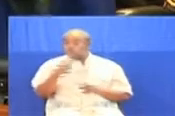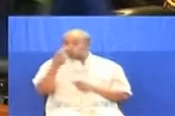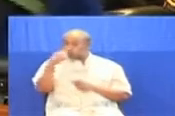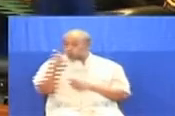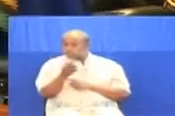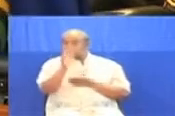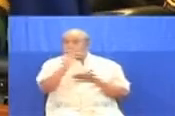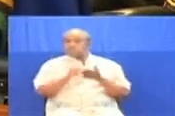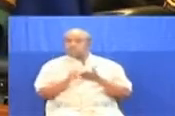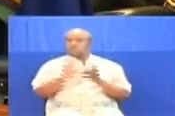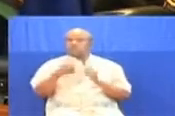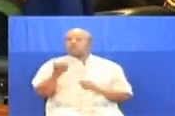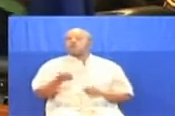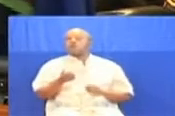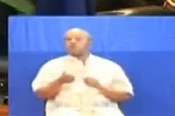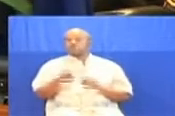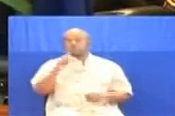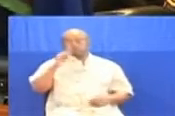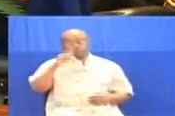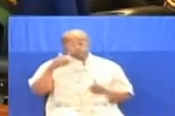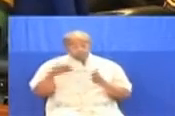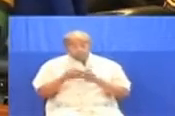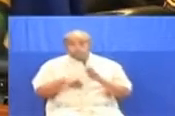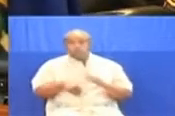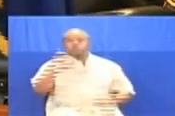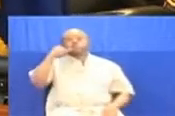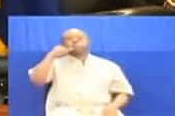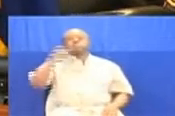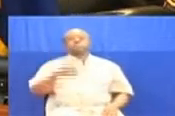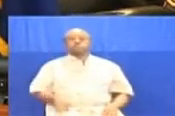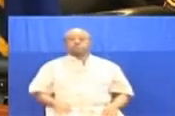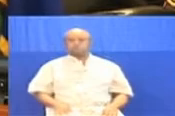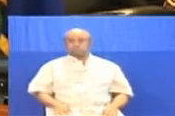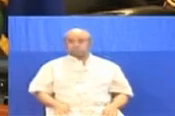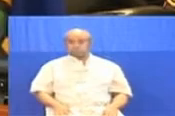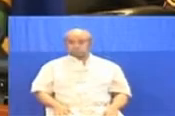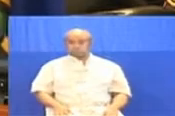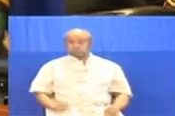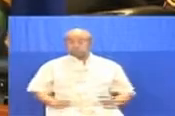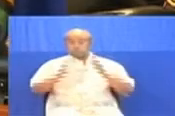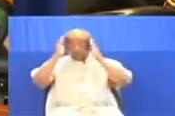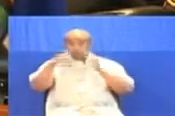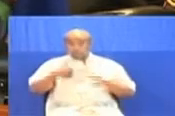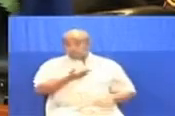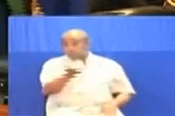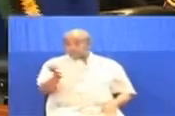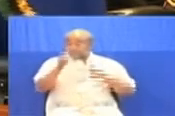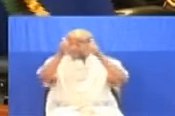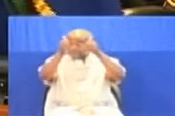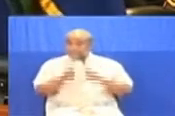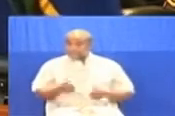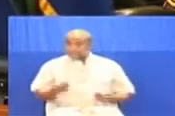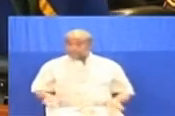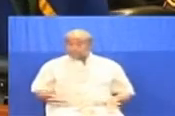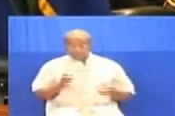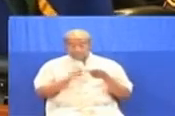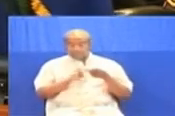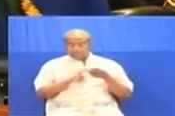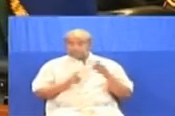gani, unaweza ukapata mtihani wa kuwajibu. Waheshimiwa wabunge, tangazo